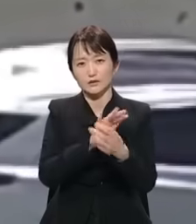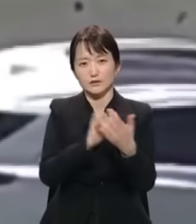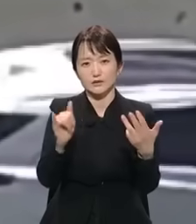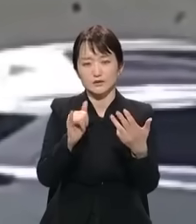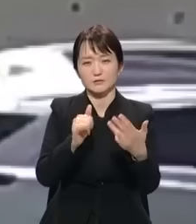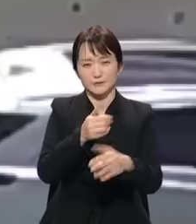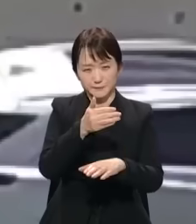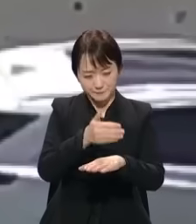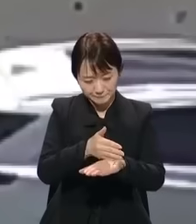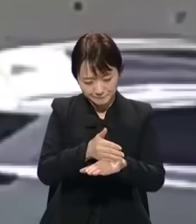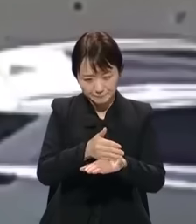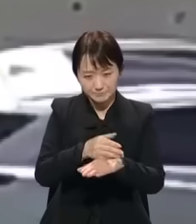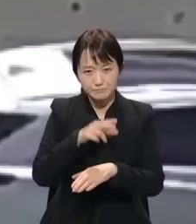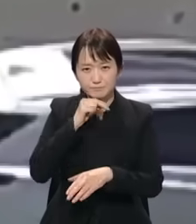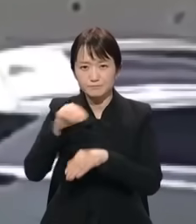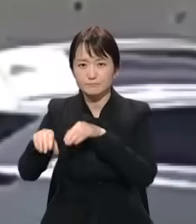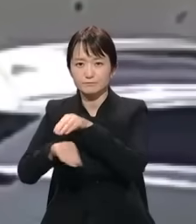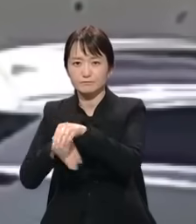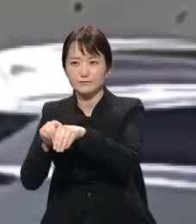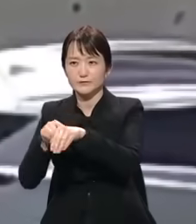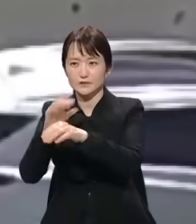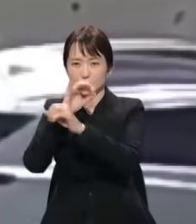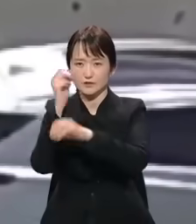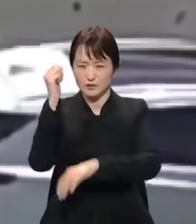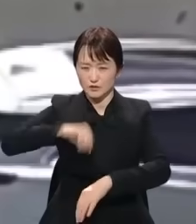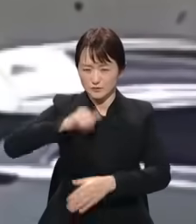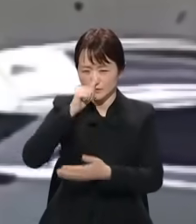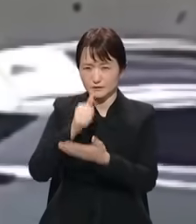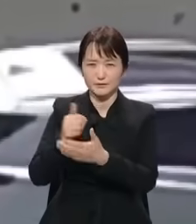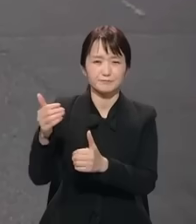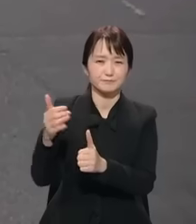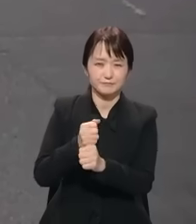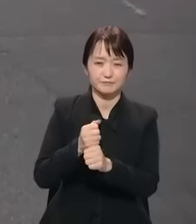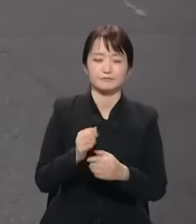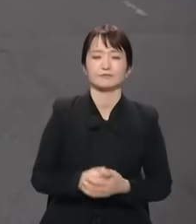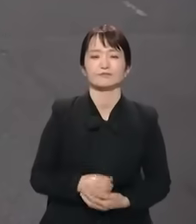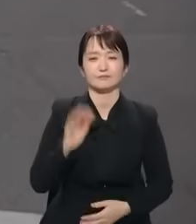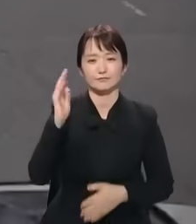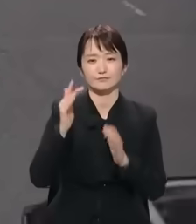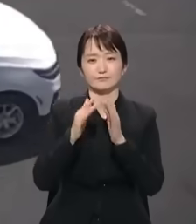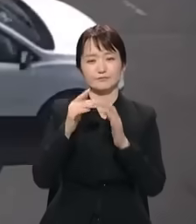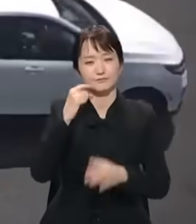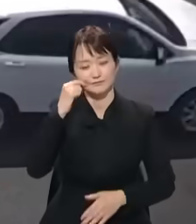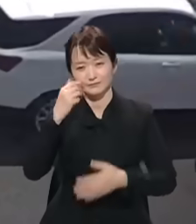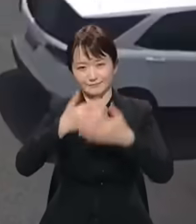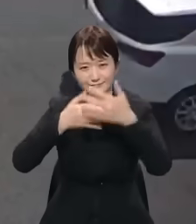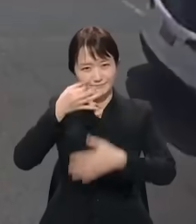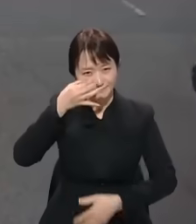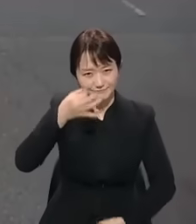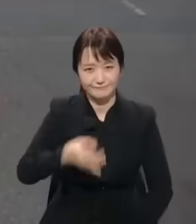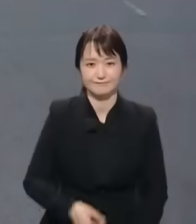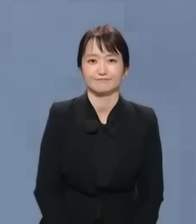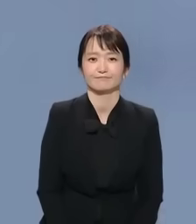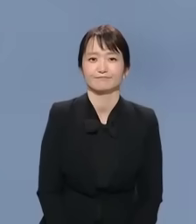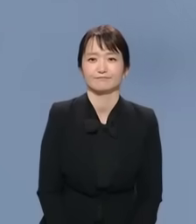한편 회색 차량 운전자를 신호위반 혐의로 체포했다고 합니다. 다음은 최근 온라인에서 화제가 된 영상 함께 보시죠.